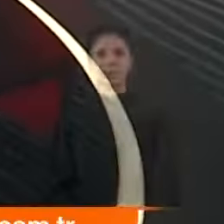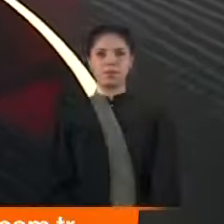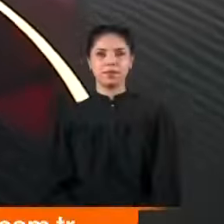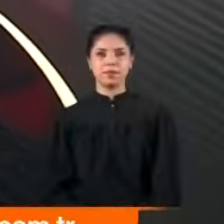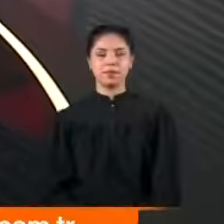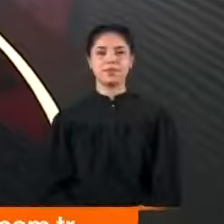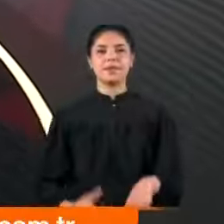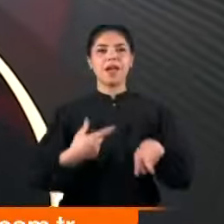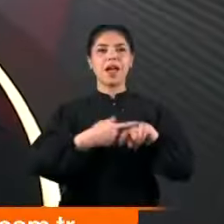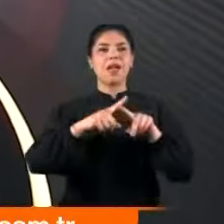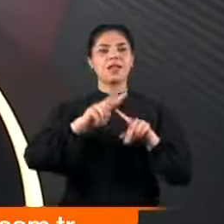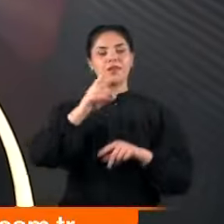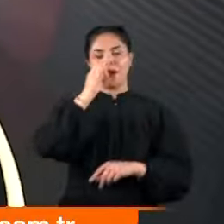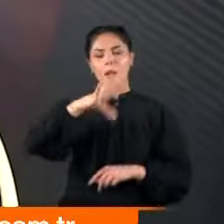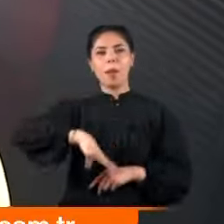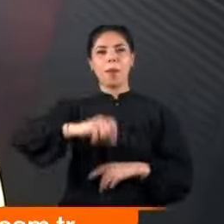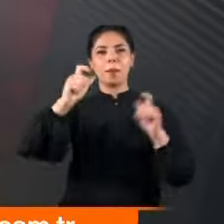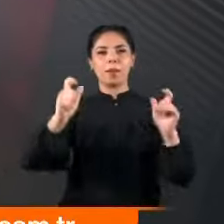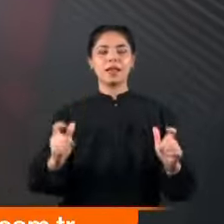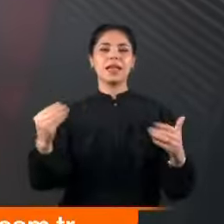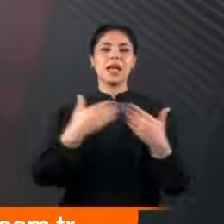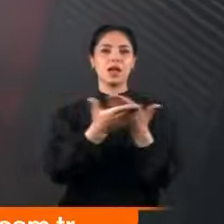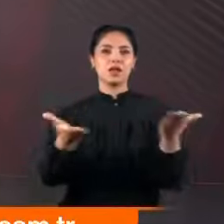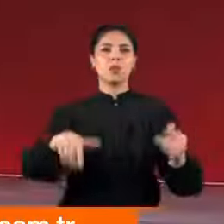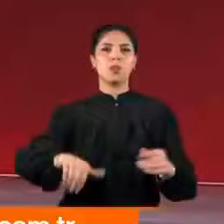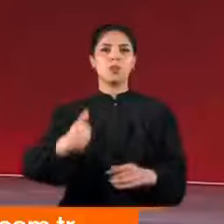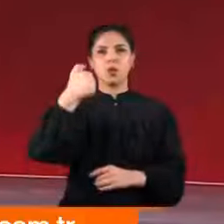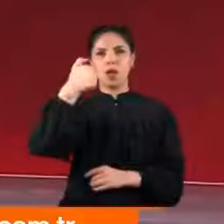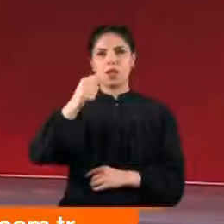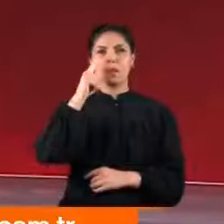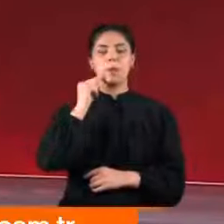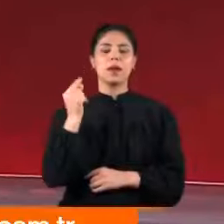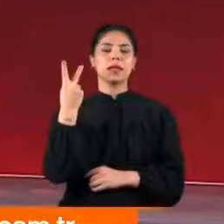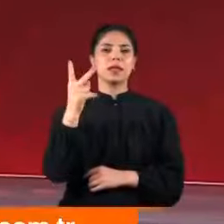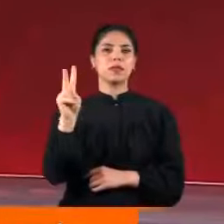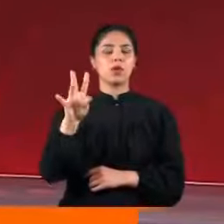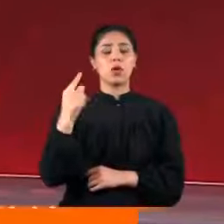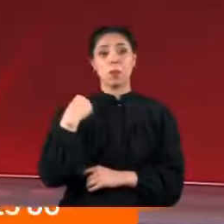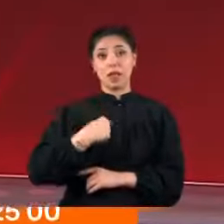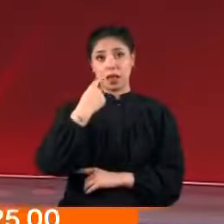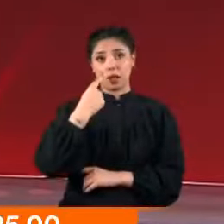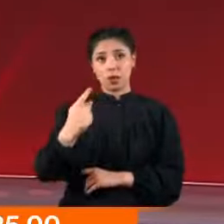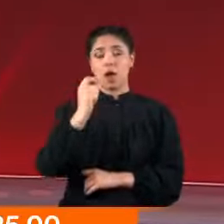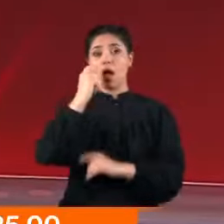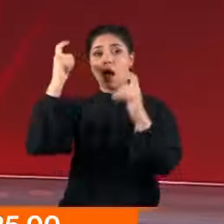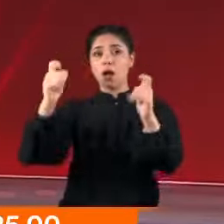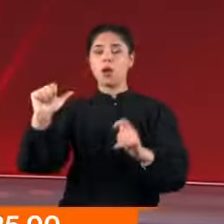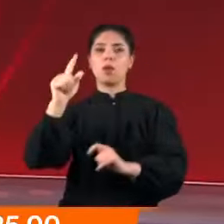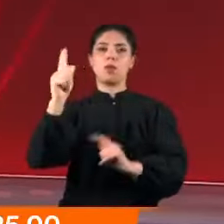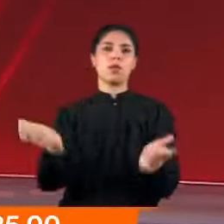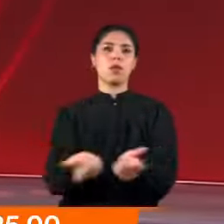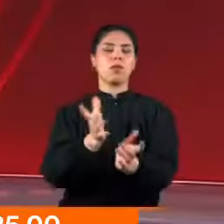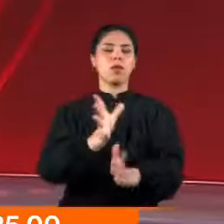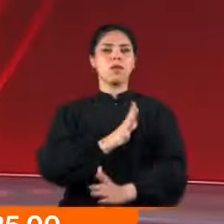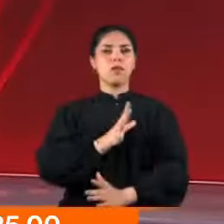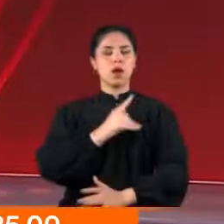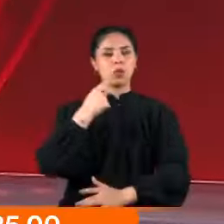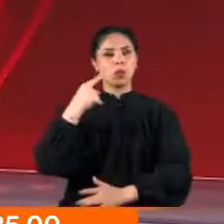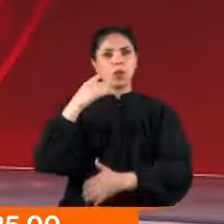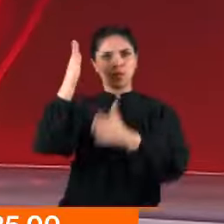Haberin merkezinden, ATV Haber Merkezi'nden iyi akşamlar. Bugün 6 Mayıs 2024 Pazartesi. Başkent'te külliyede önemli bir toplantı var. Cumhurbaşkanı